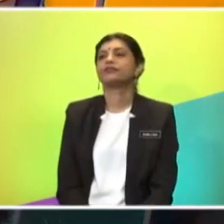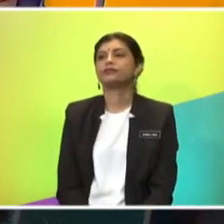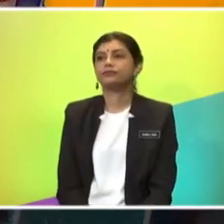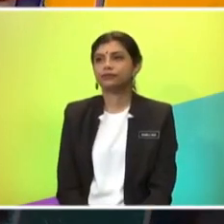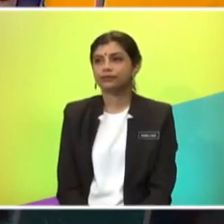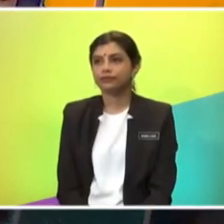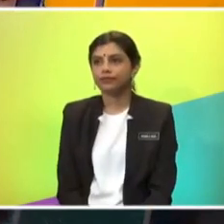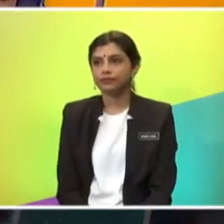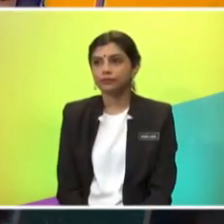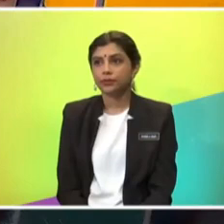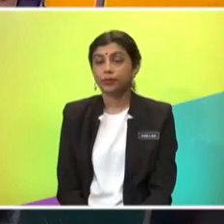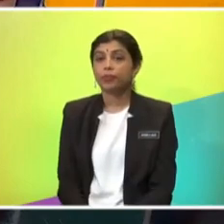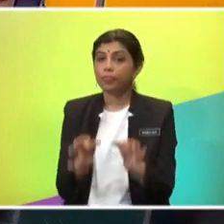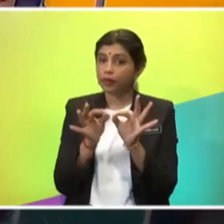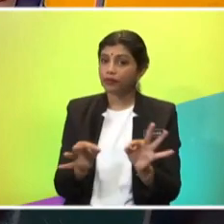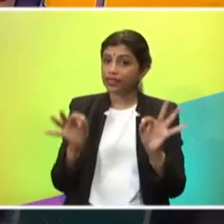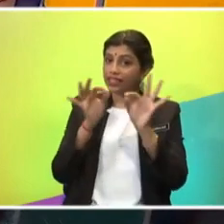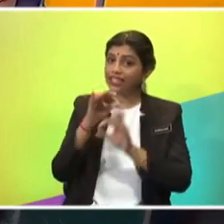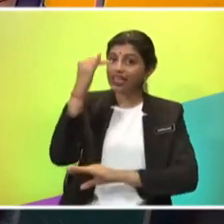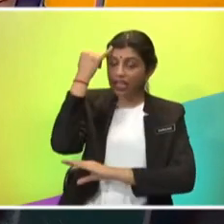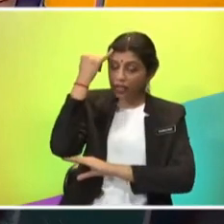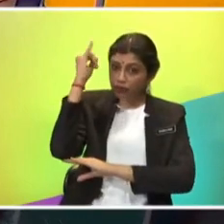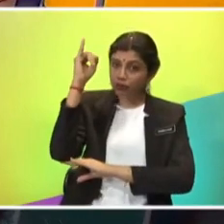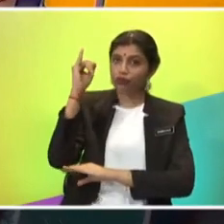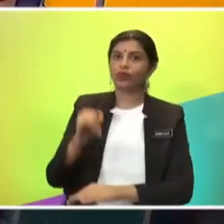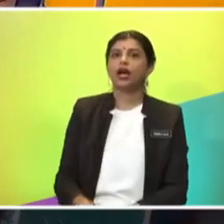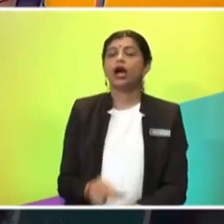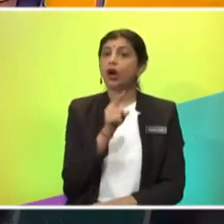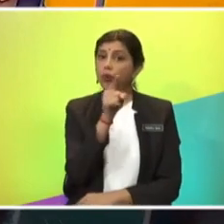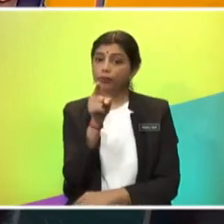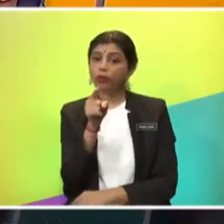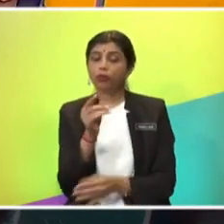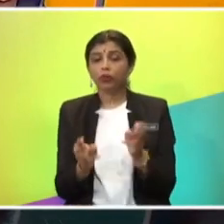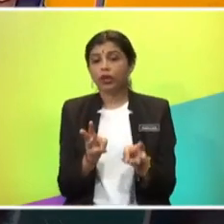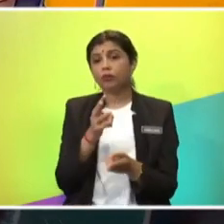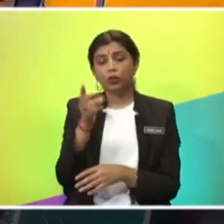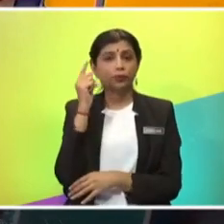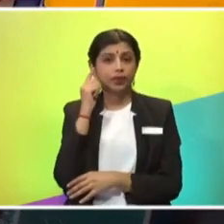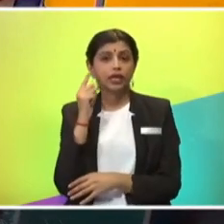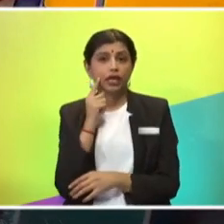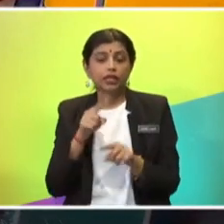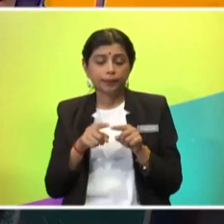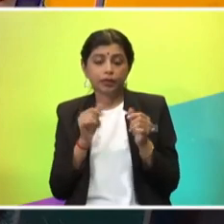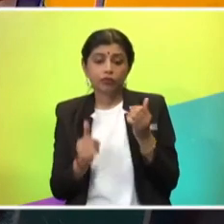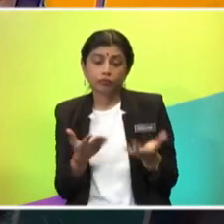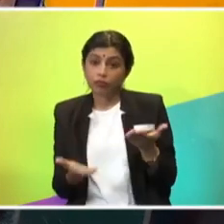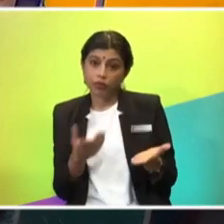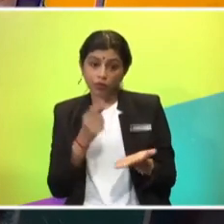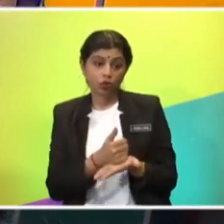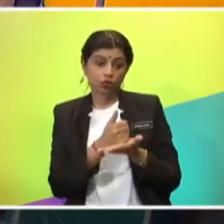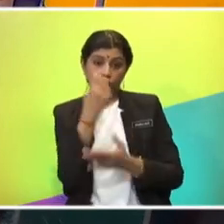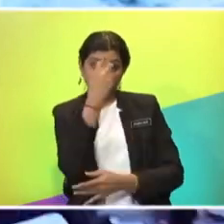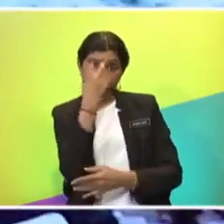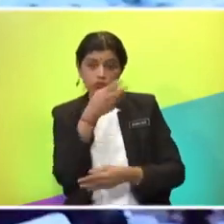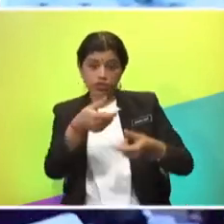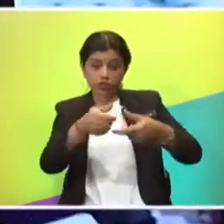memanfaatkan. Ini pentingnya ilmu cikgu So kita dapat belajar ataupun dapat menggunakan. Secara tak langsung mungkin kita boleh kongsikan.